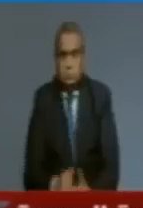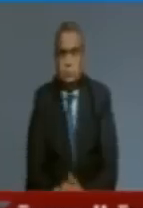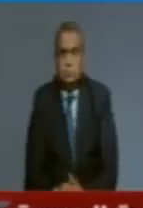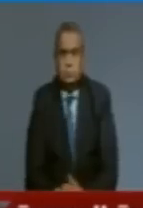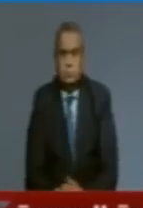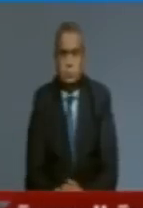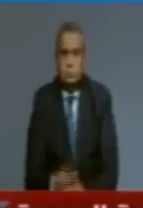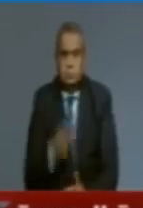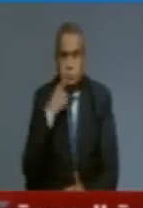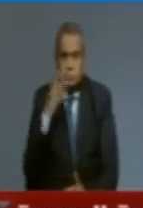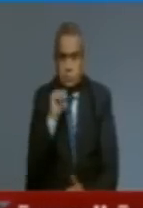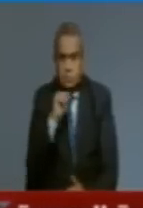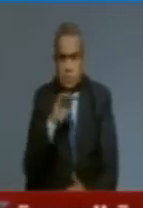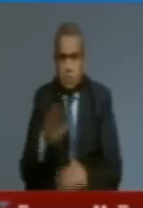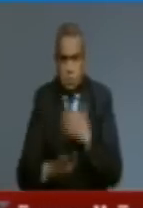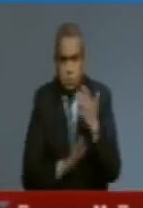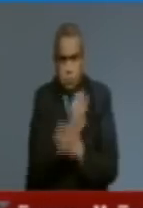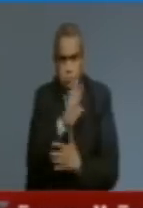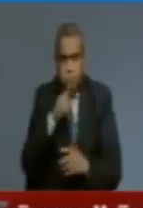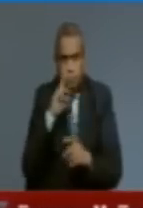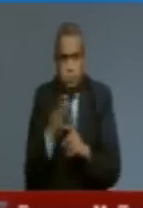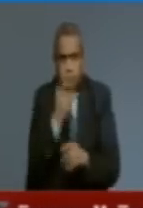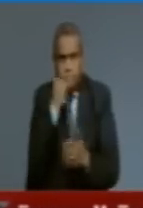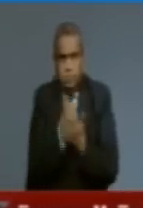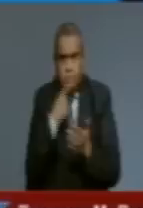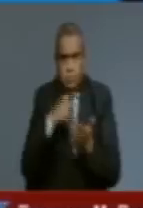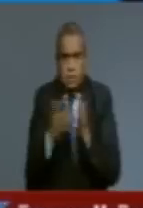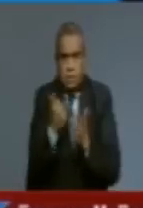نتجنب الظواهر التي لا نستطيع أن نسيطر عليها.